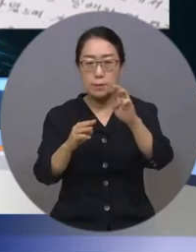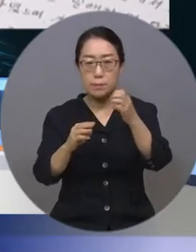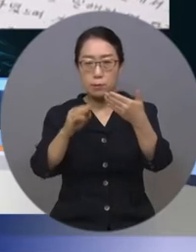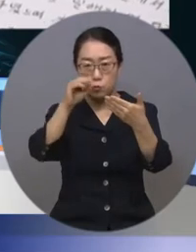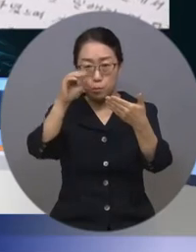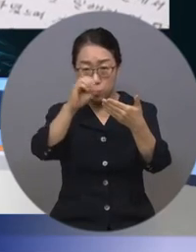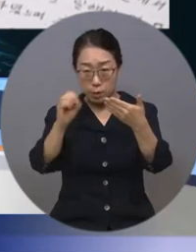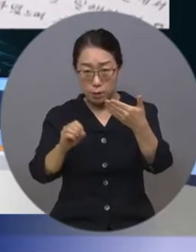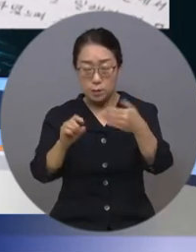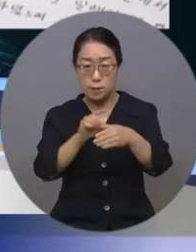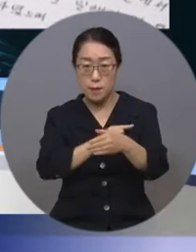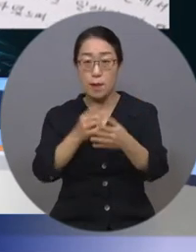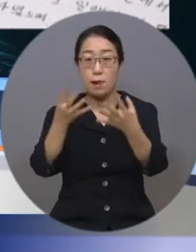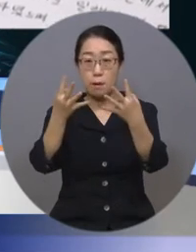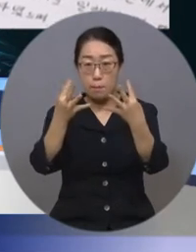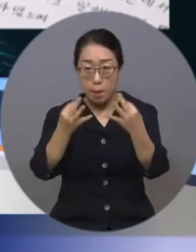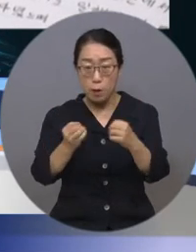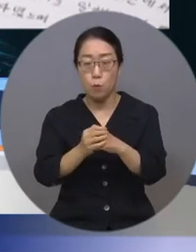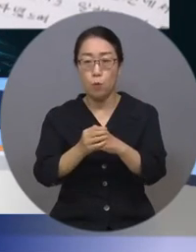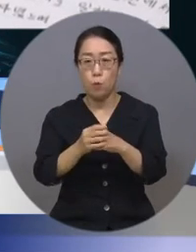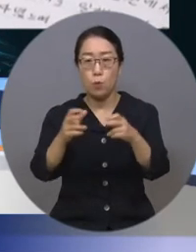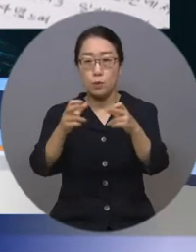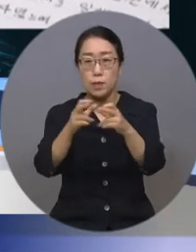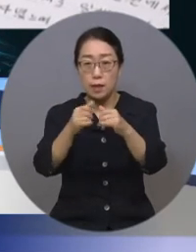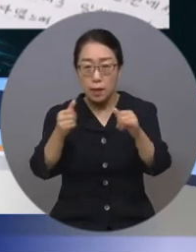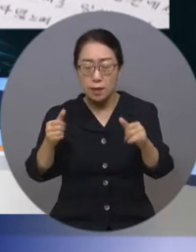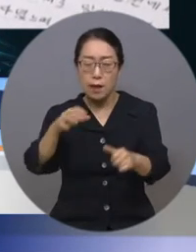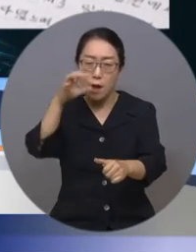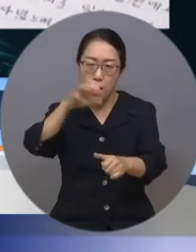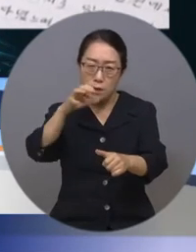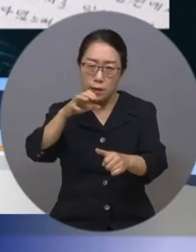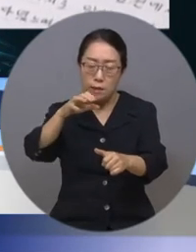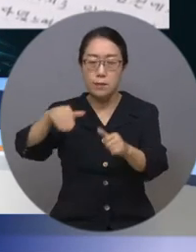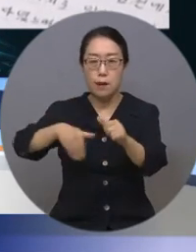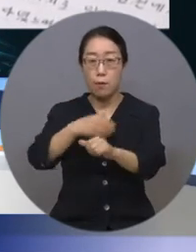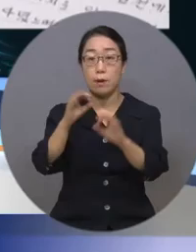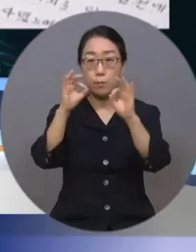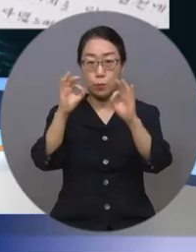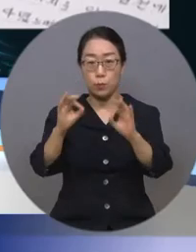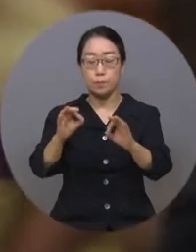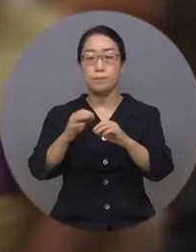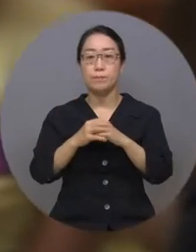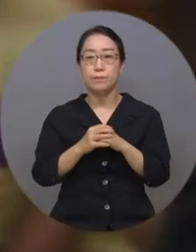로 가장 높아 는데요 정해 인들의 학대 현주소를 짚어봤습니다